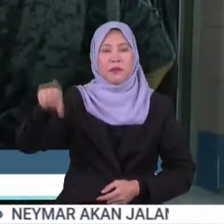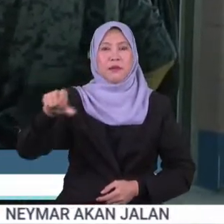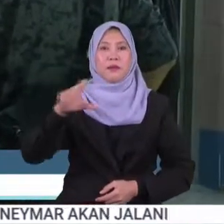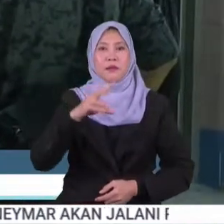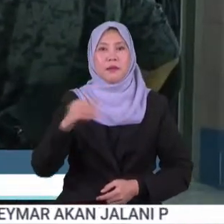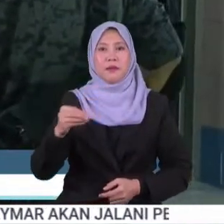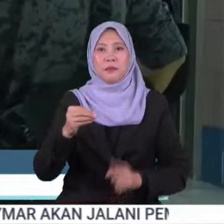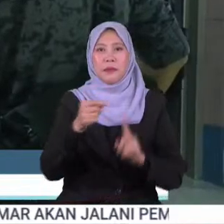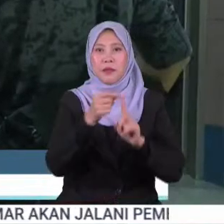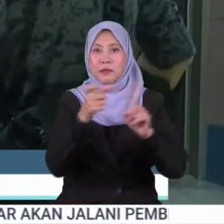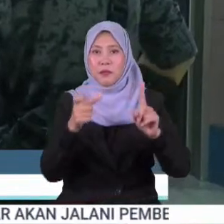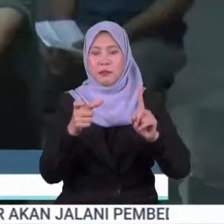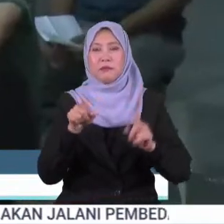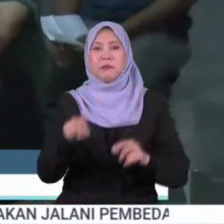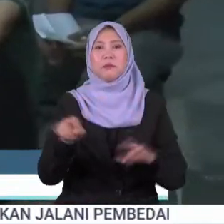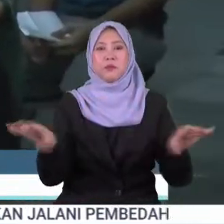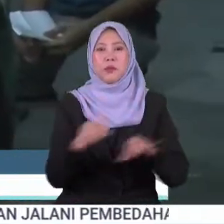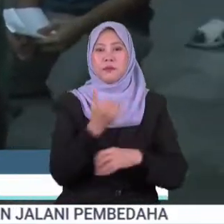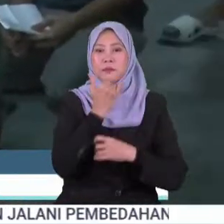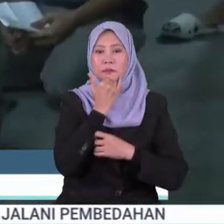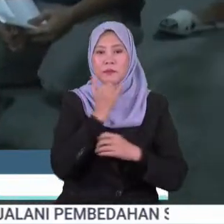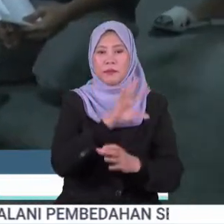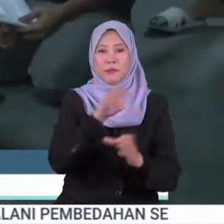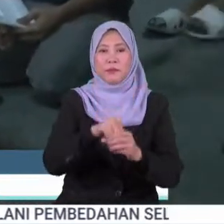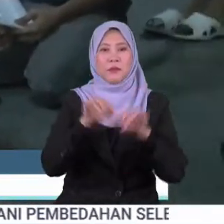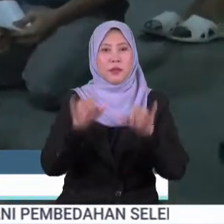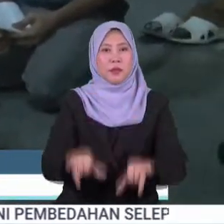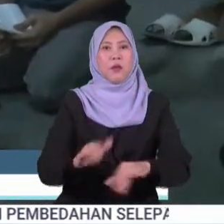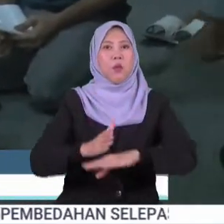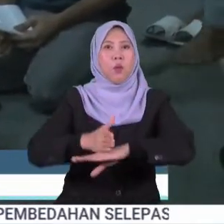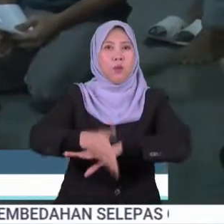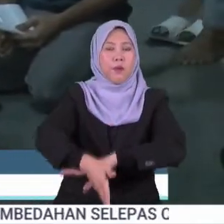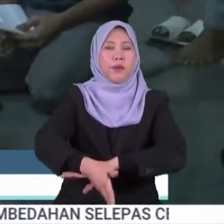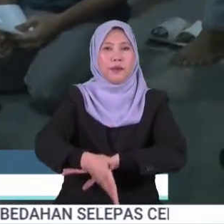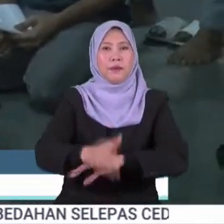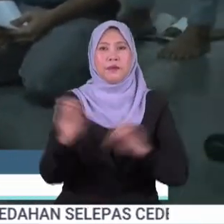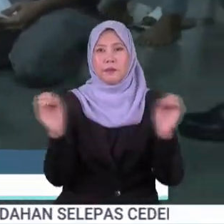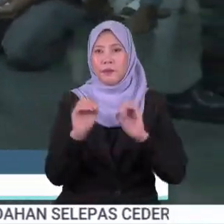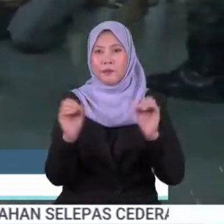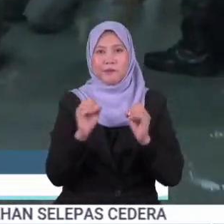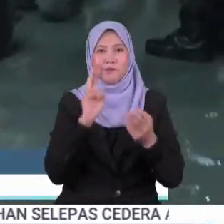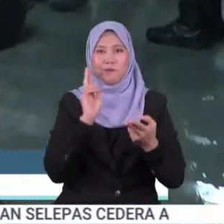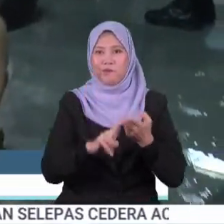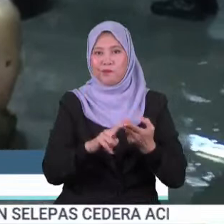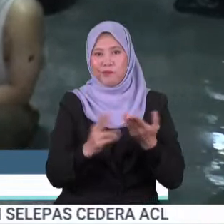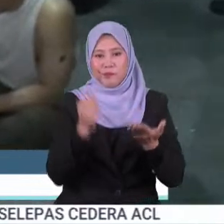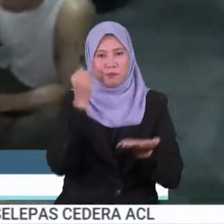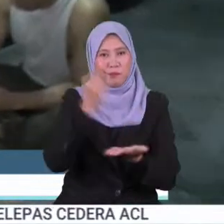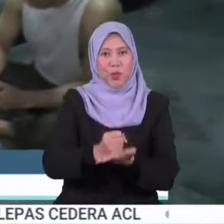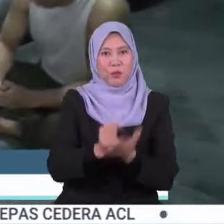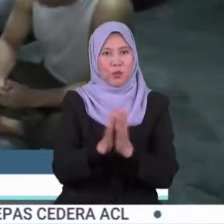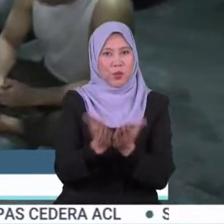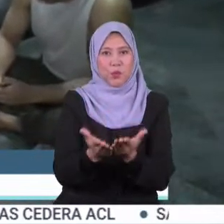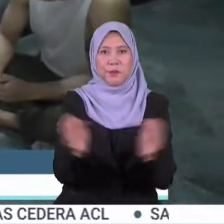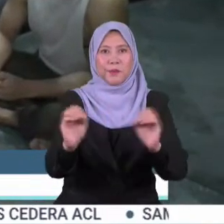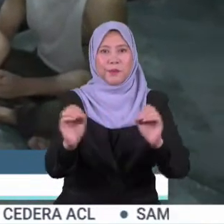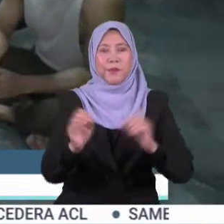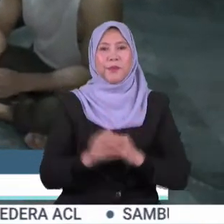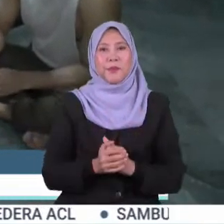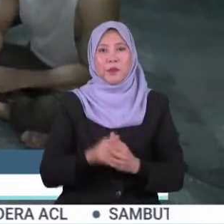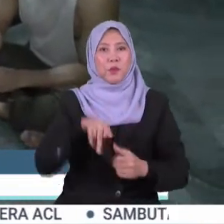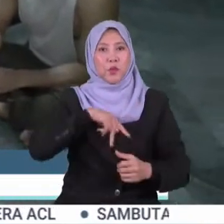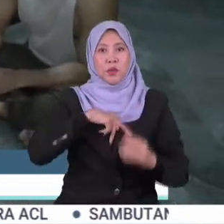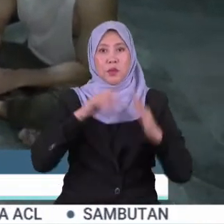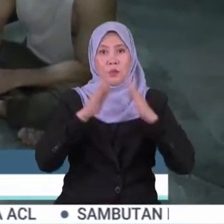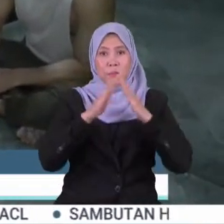dan Thailand telah melakukan kesalahan termasuk tinggal lebih masa dan tidak mempunyai dokumen perjalanan. Pemilik rumah